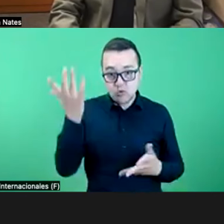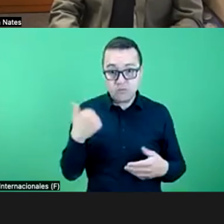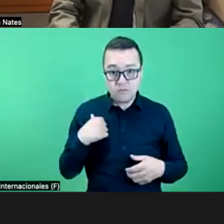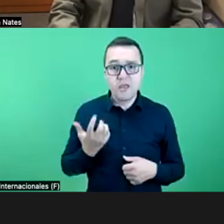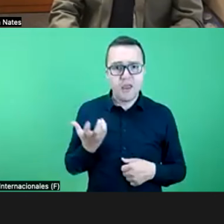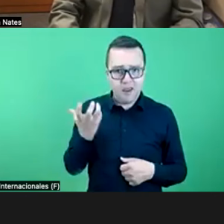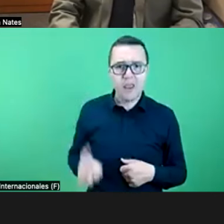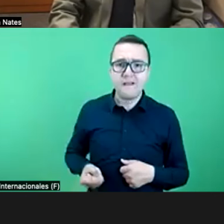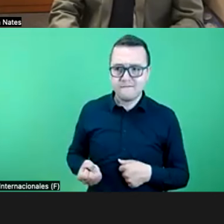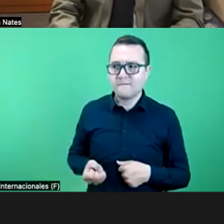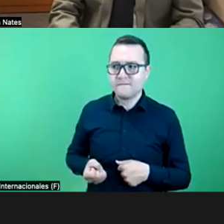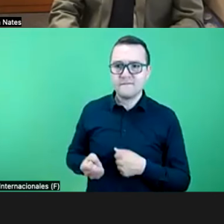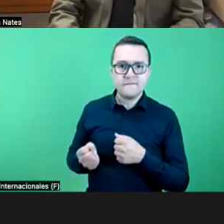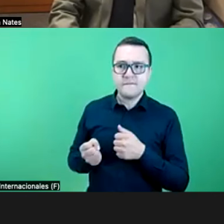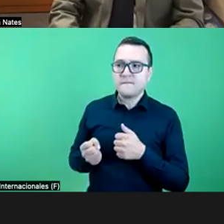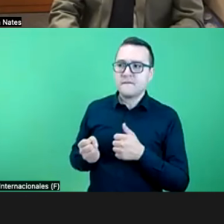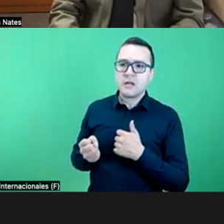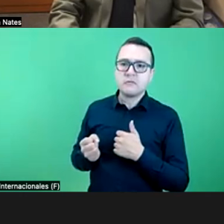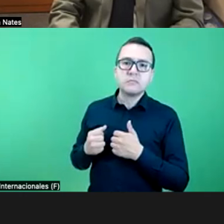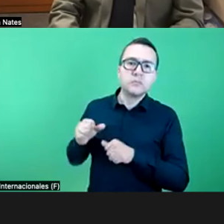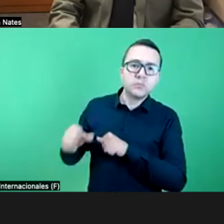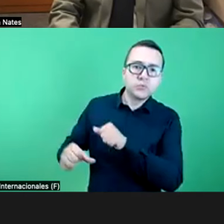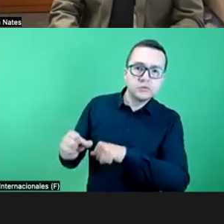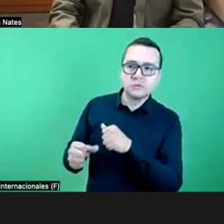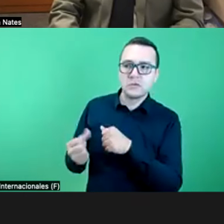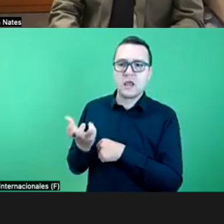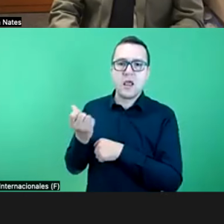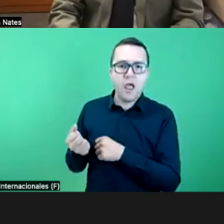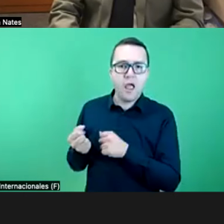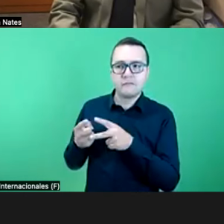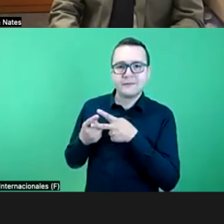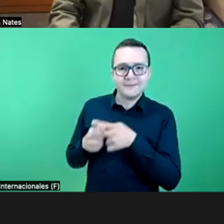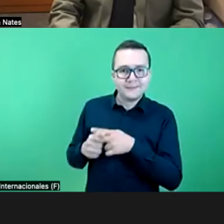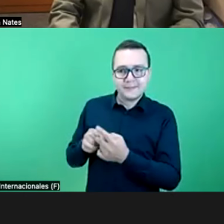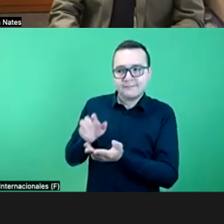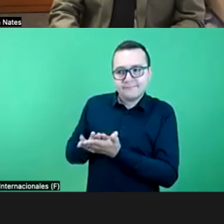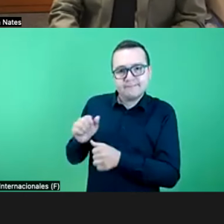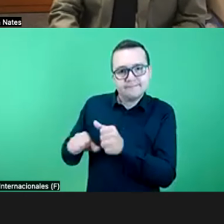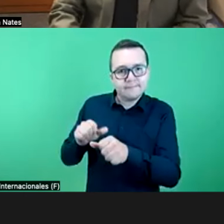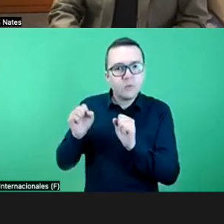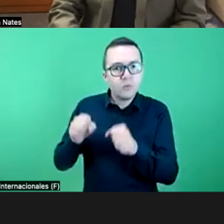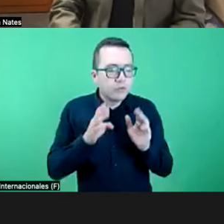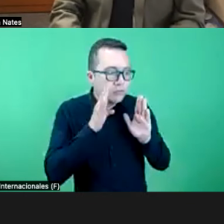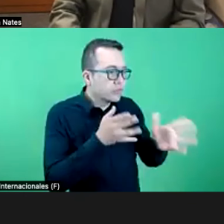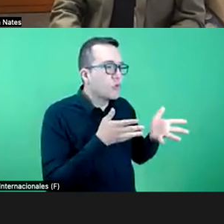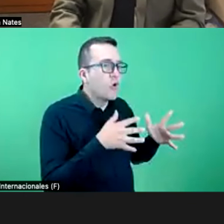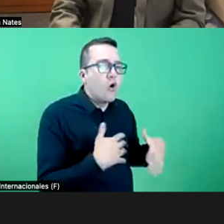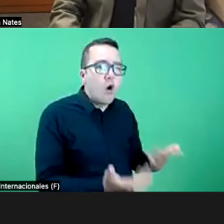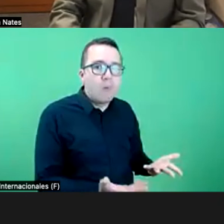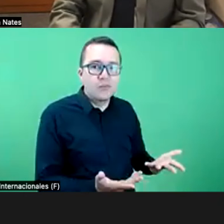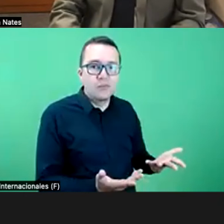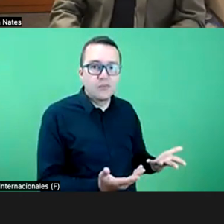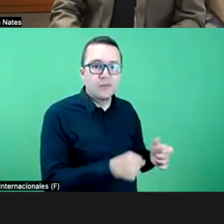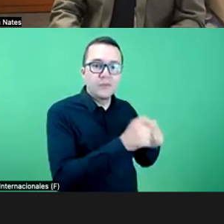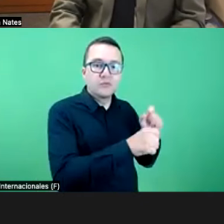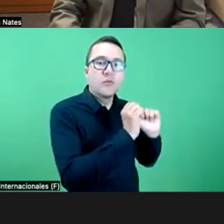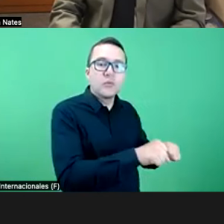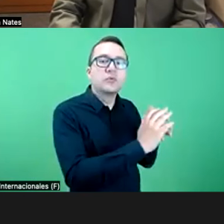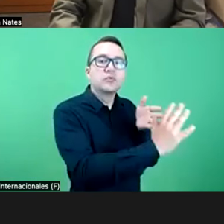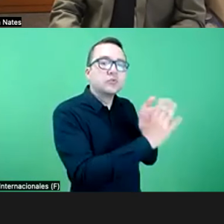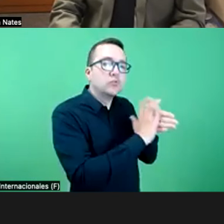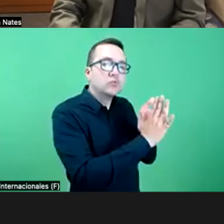capacité d'interagir, mais il y a des éléments, je pense, dont il faut tenir compte. Savoir quelle était la